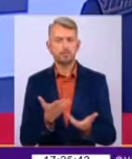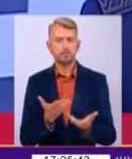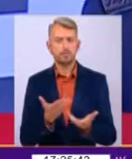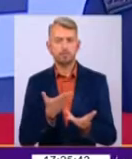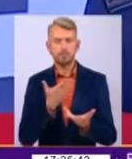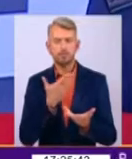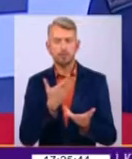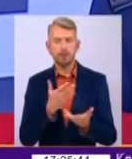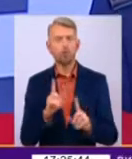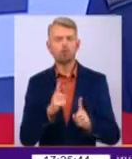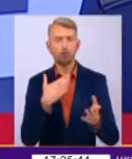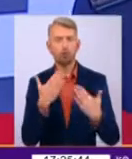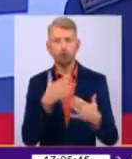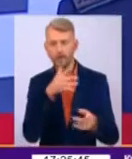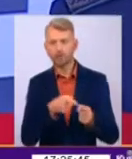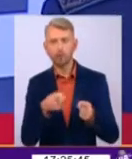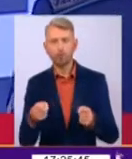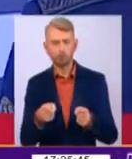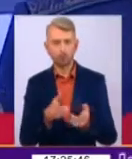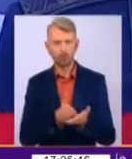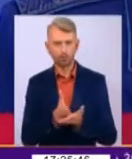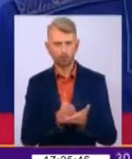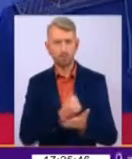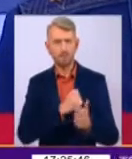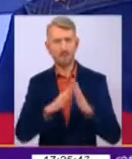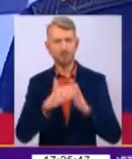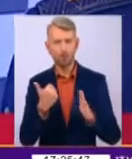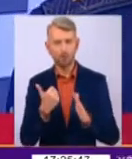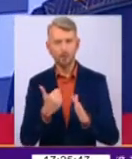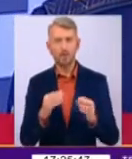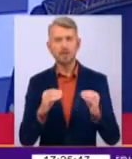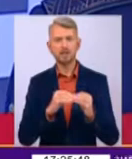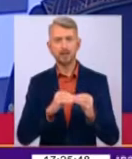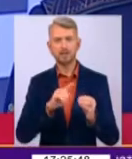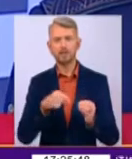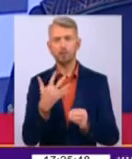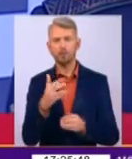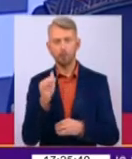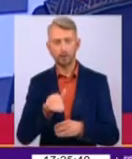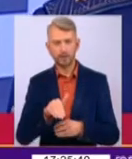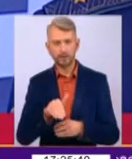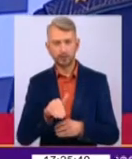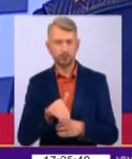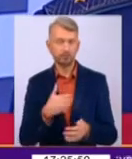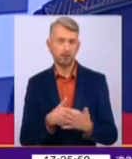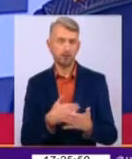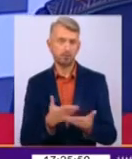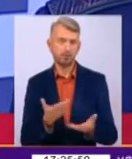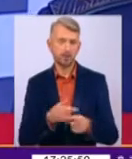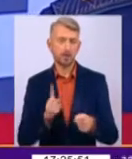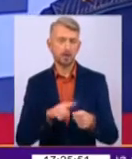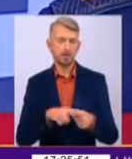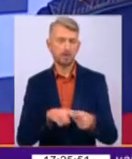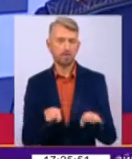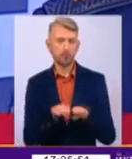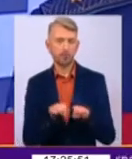що стосується строкової служби призову. 10,5 тисяч, якби... Це порівняння